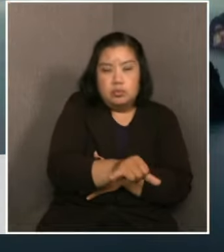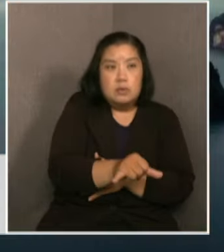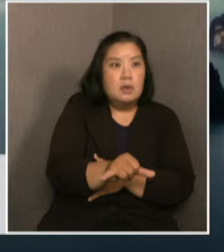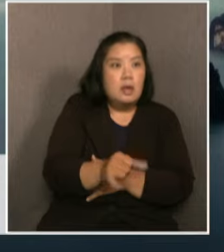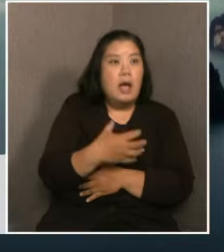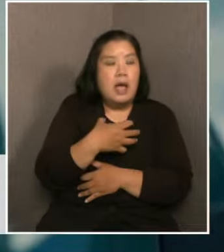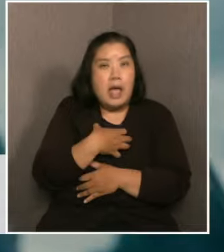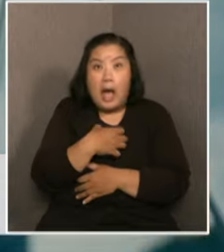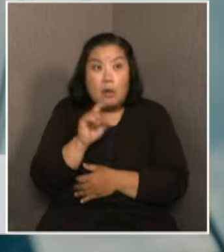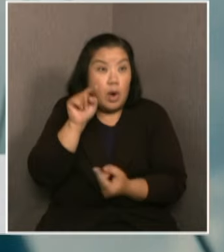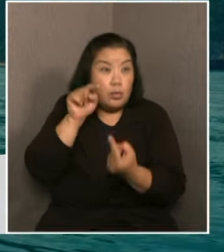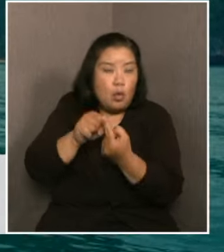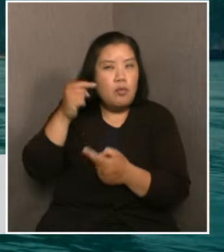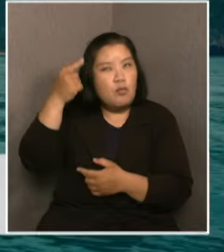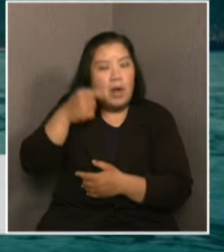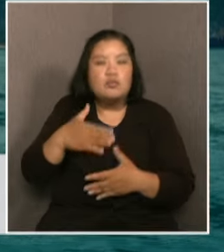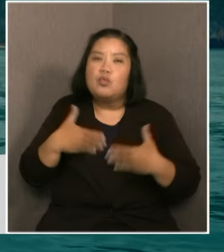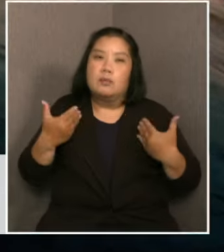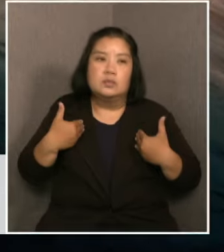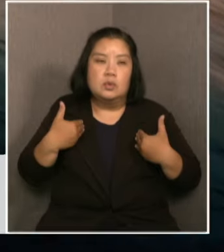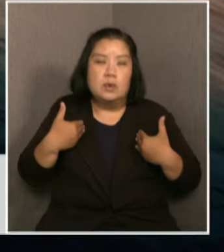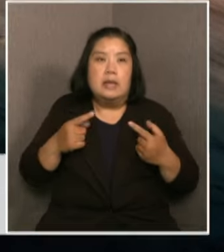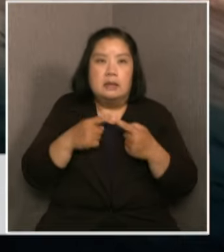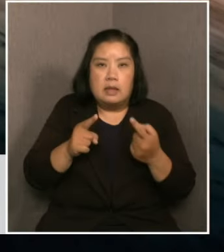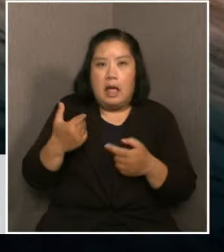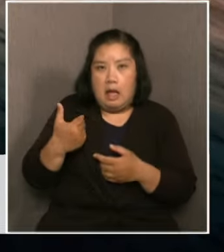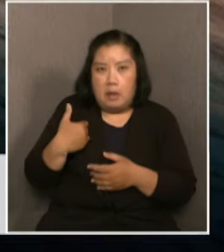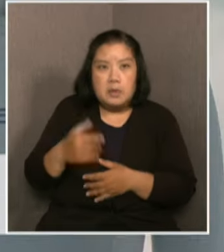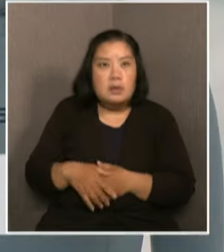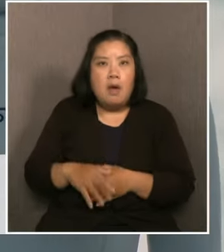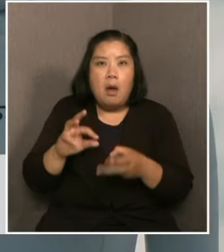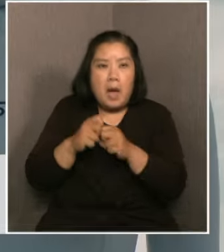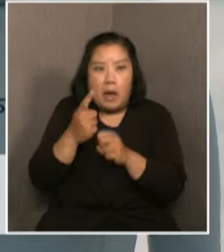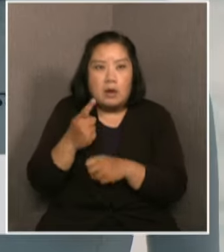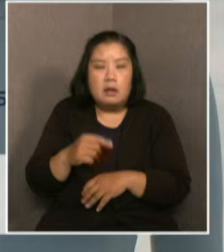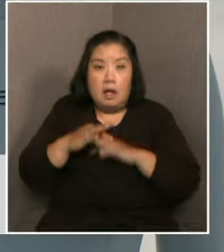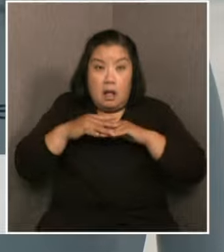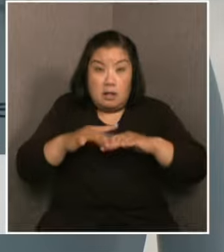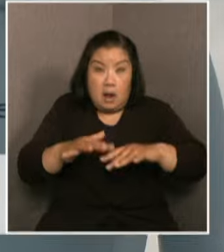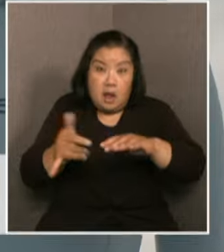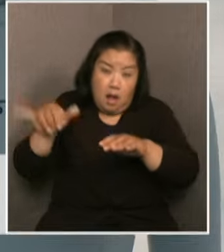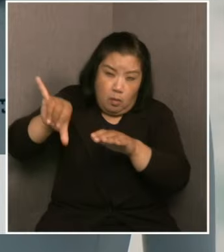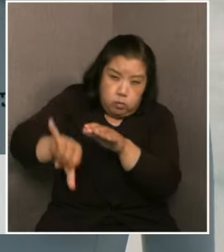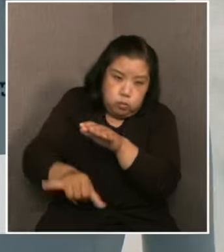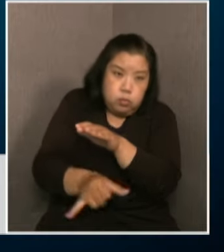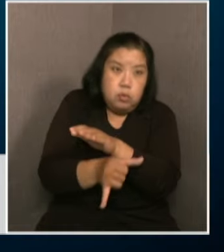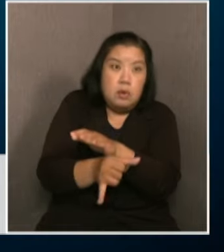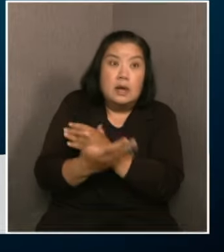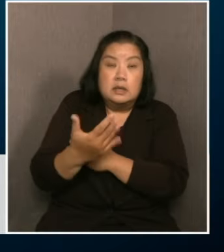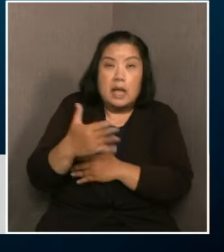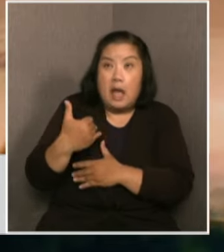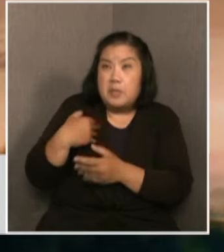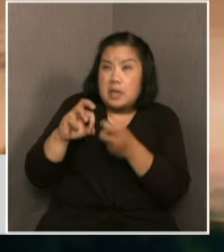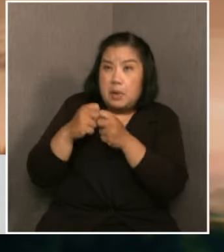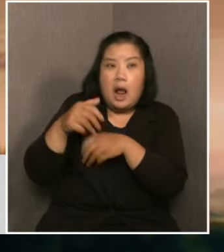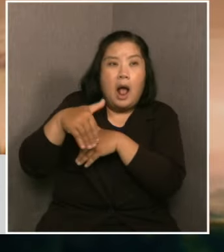ความสุขเมื่อเหตุการณ์บางอย่างที่ทำให้แคทจมลึกสู่ใต้มหาสมุทรและลินต้องประสบกับพายุสุริยะสุดอันต